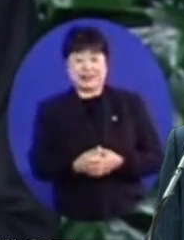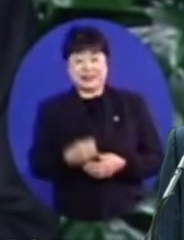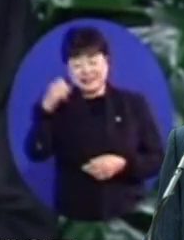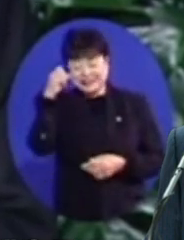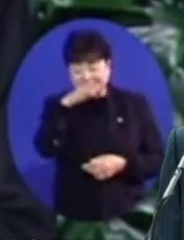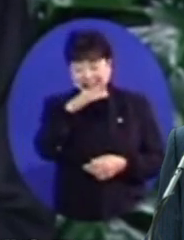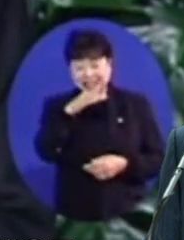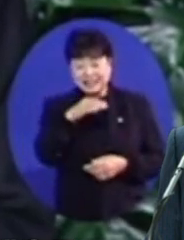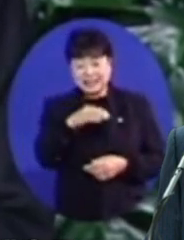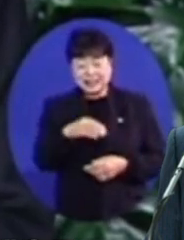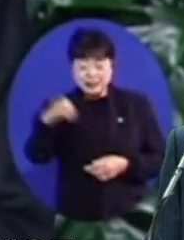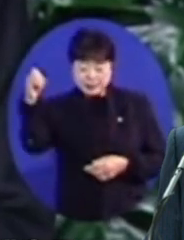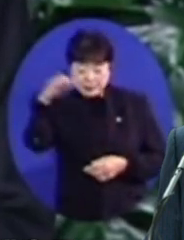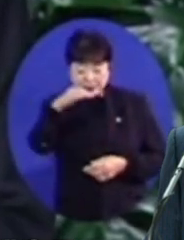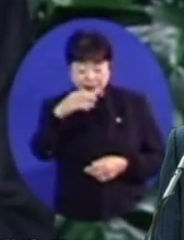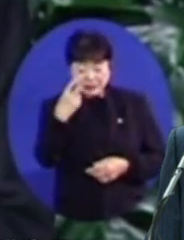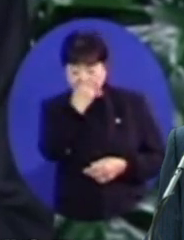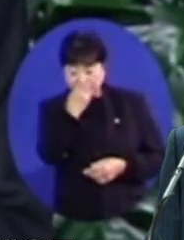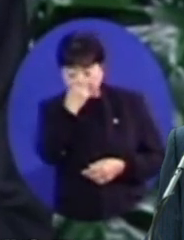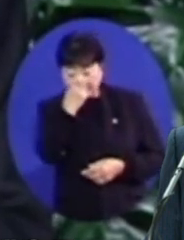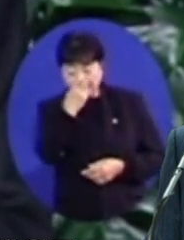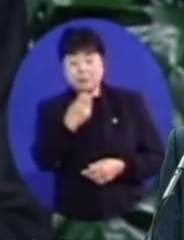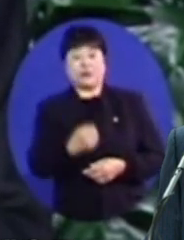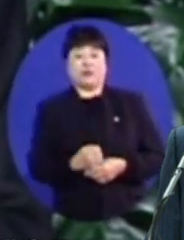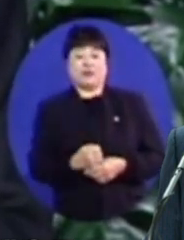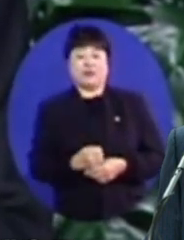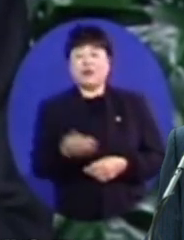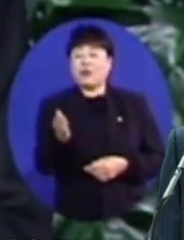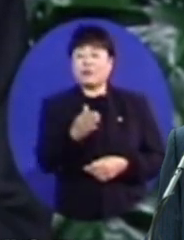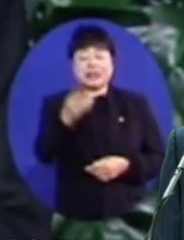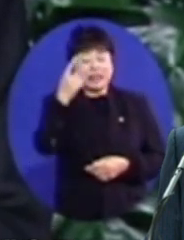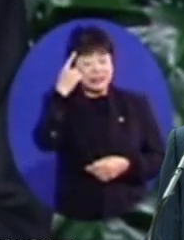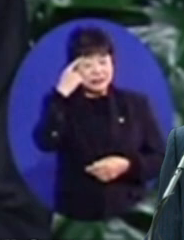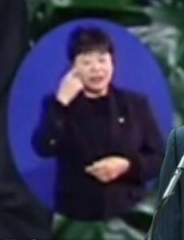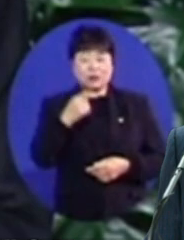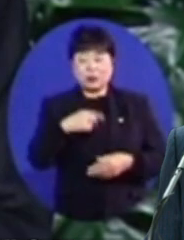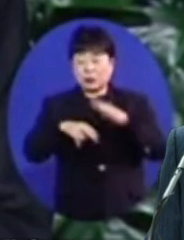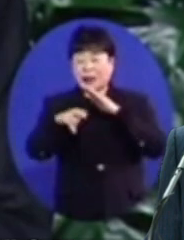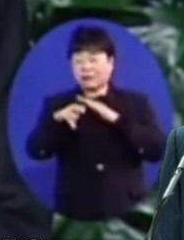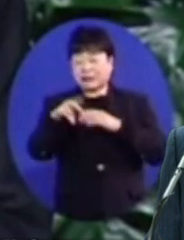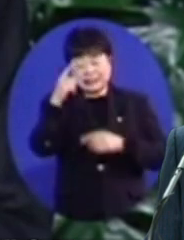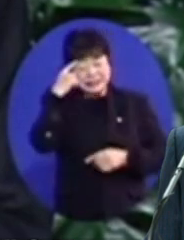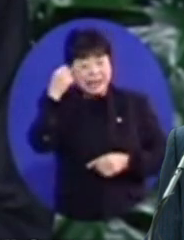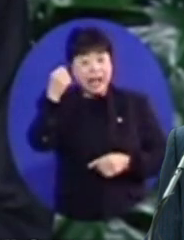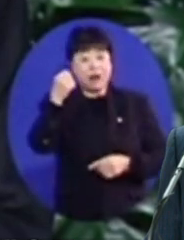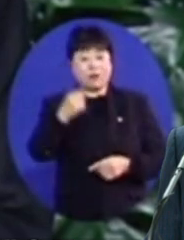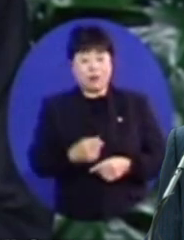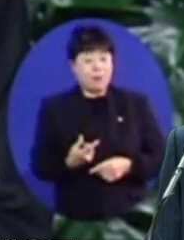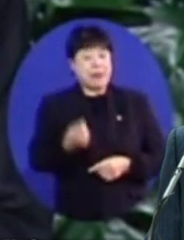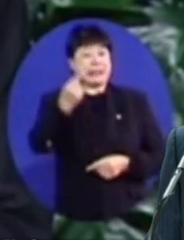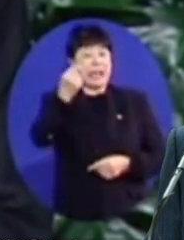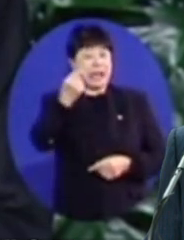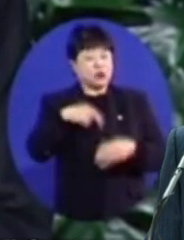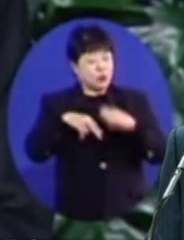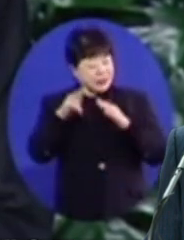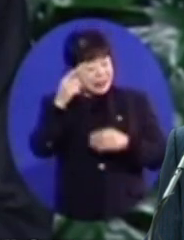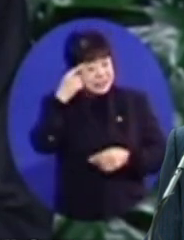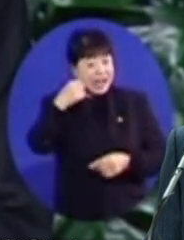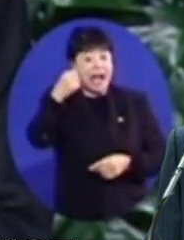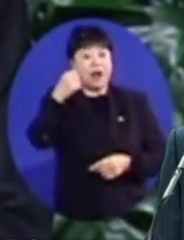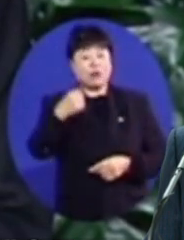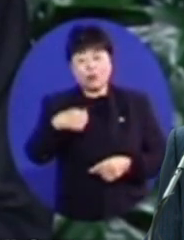나이 따라 불 켜보고 살펴보고이 자식 도망치고 없구나 눈치도 빠르다